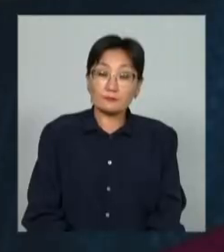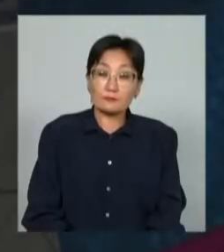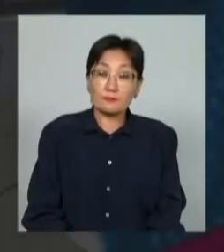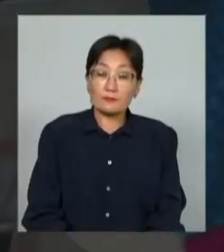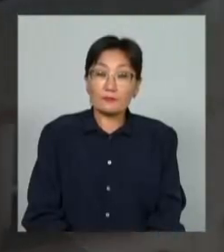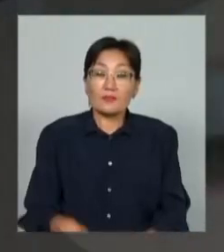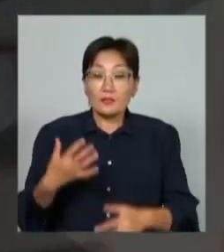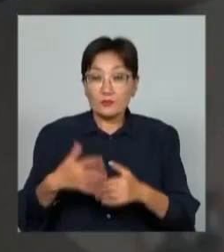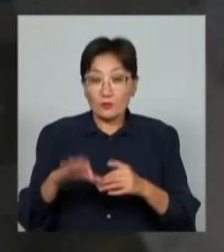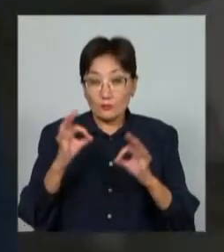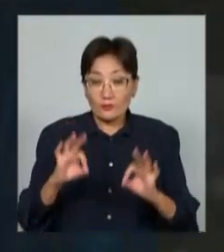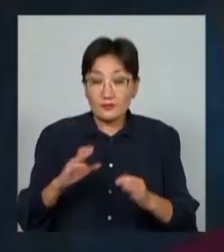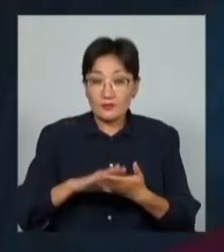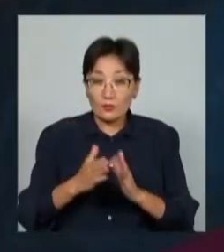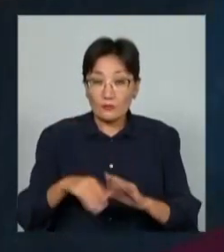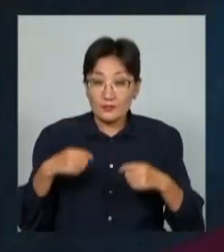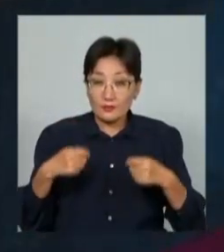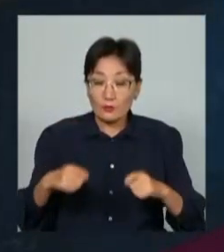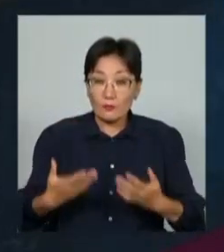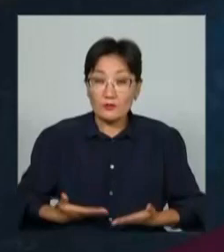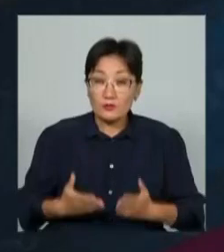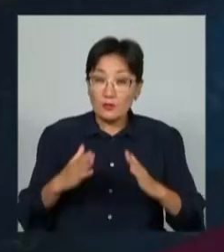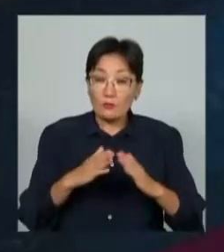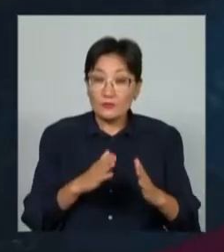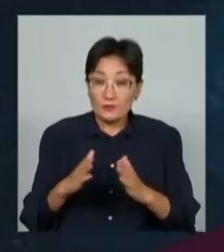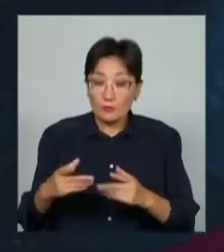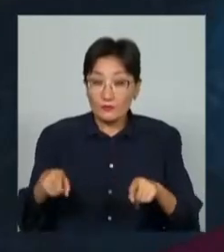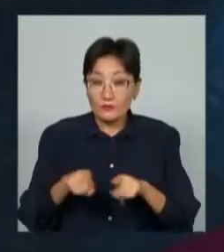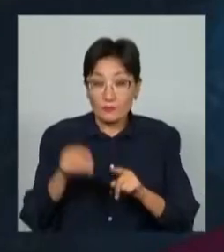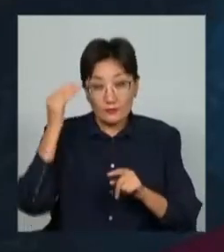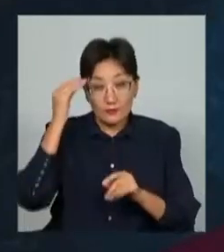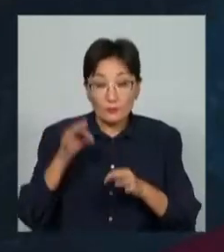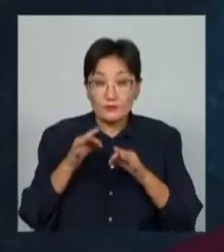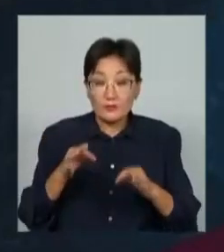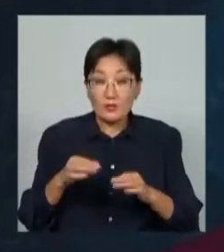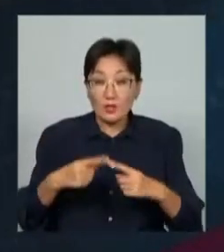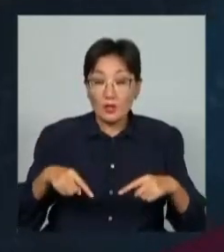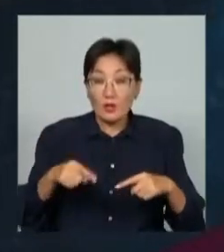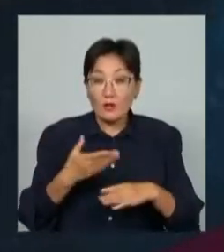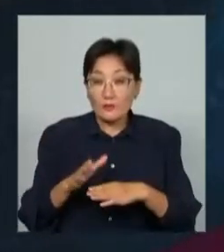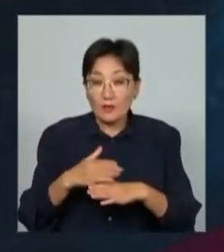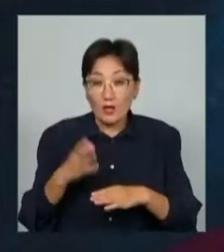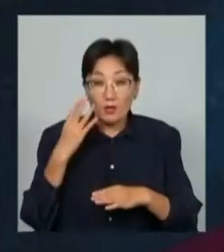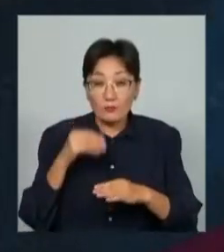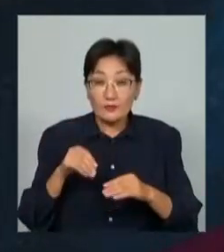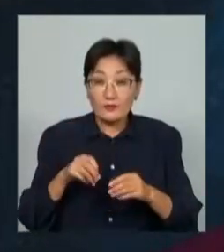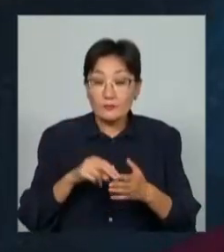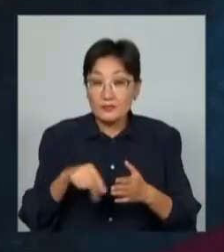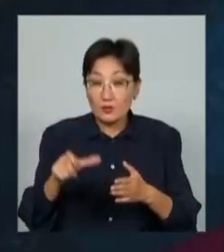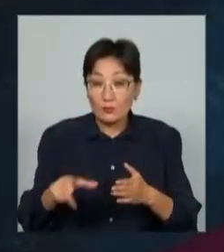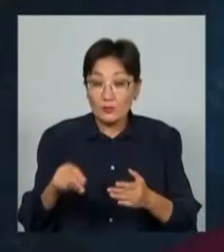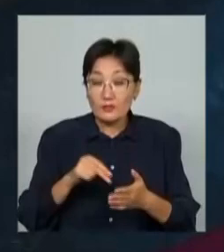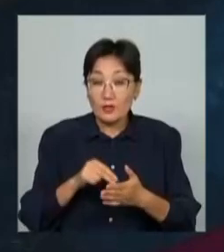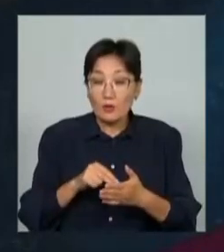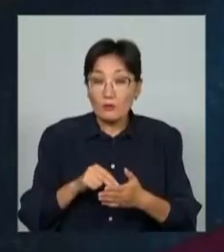К середине осени ситуация на рынке недвижимости стабилизируется. Такое мнение выразили отдельные алматинские оценщики. По их словам, ценовой